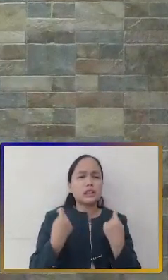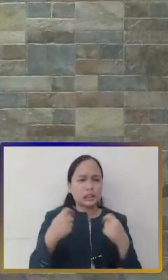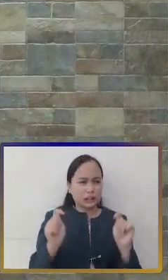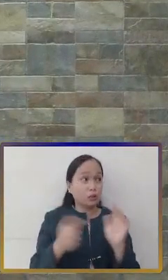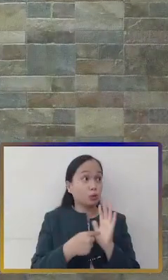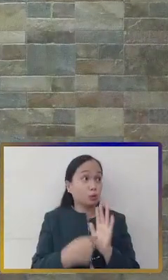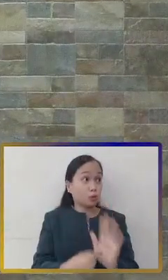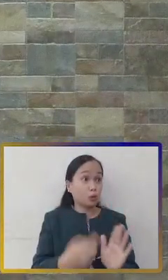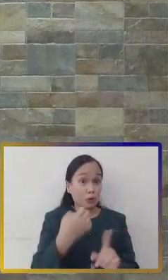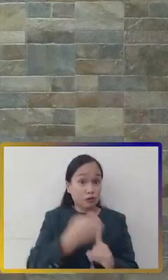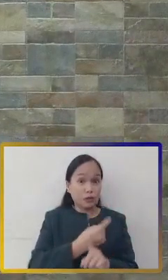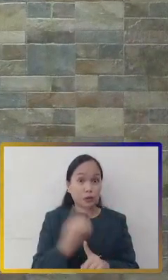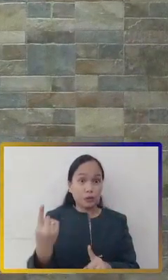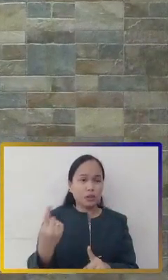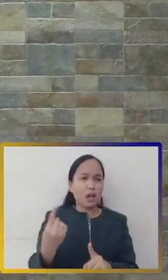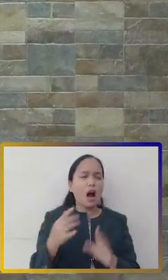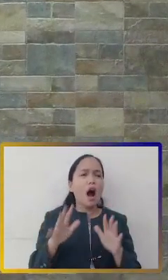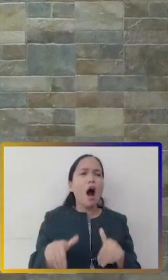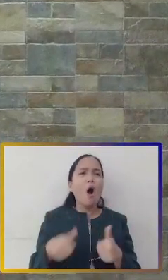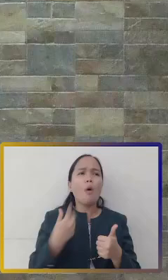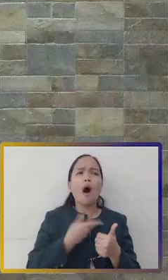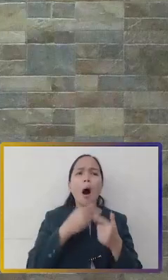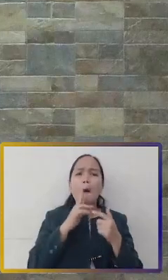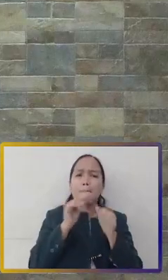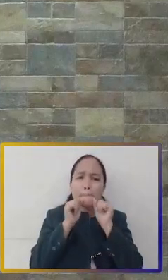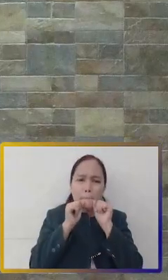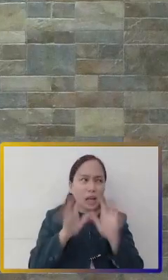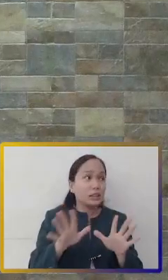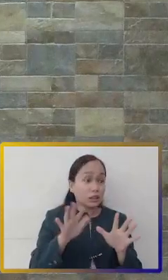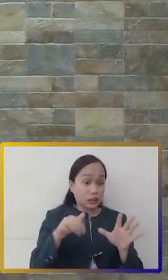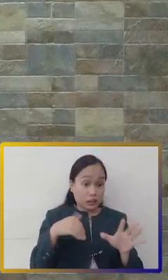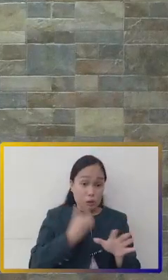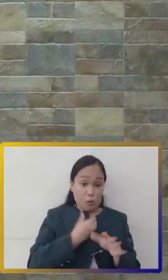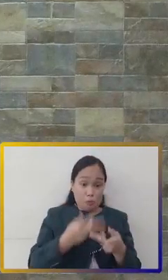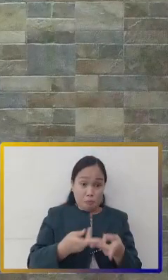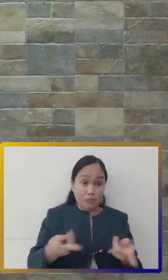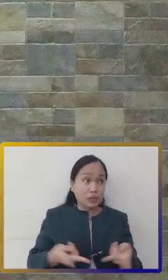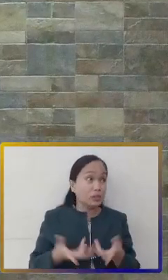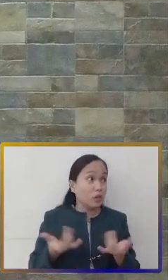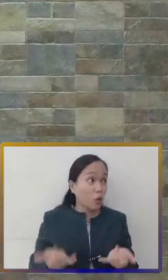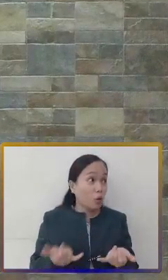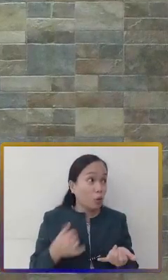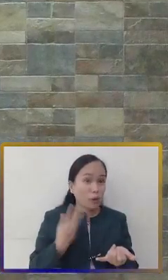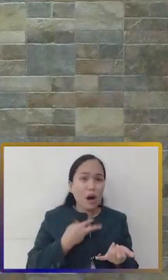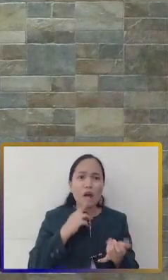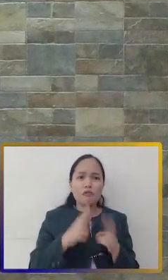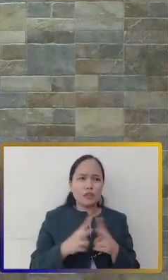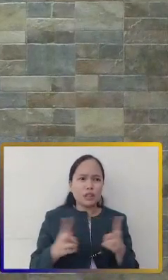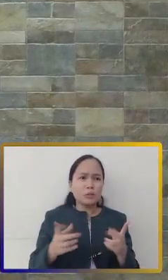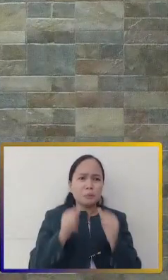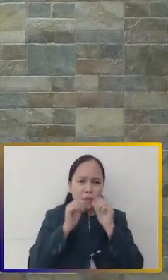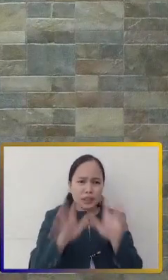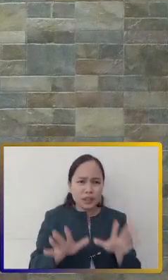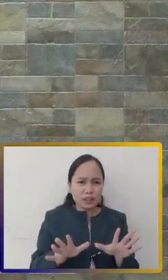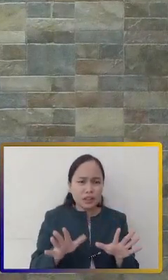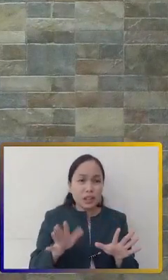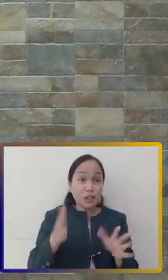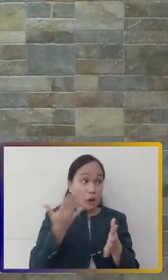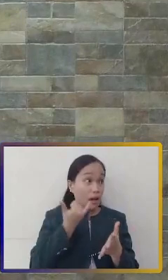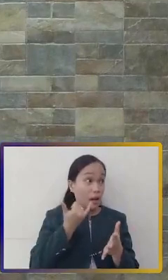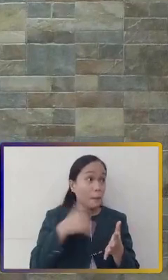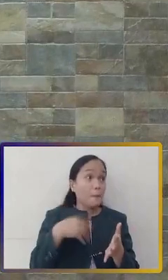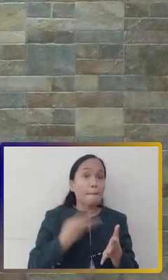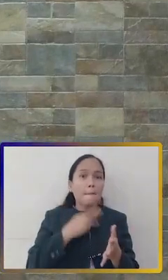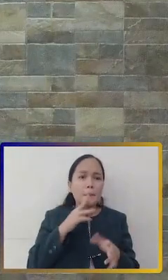here is that how blessed we are on our situation right now. You see, how blessed we are to be in the